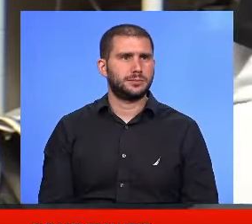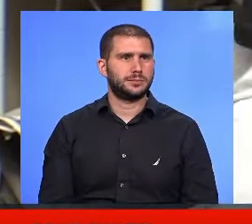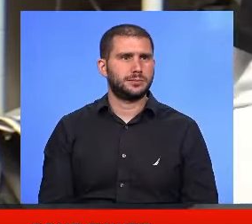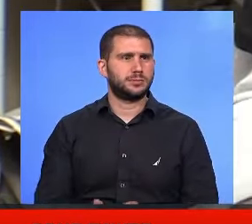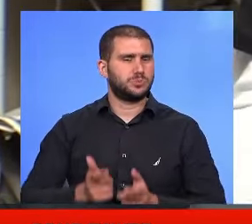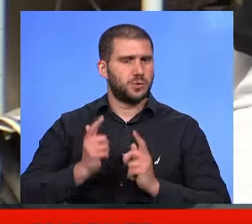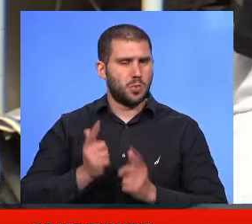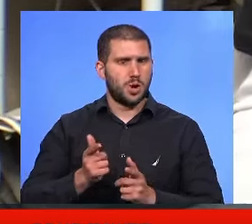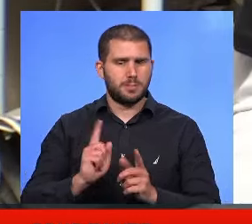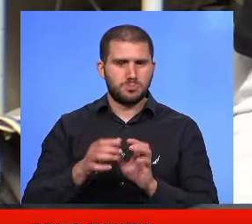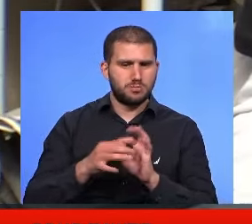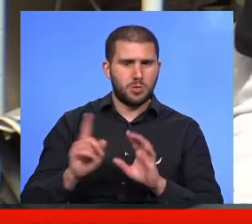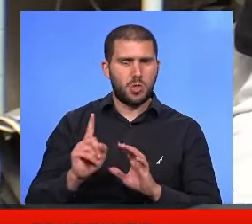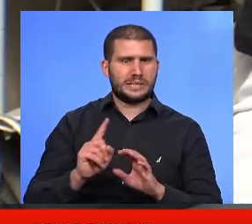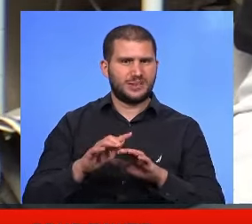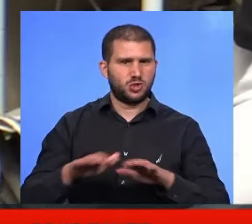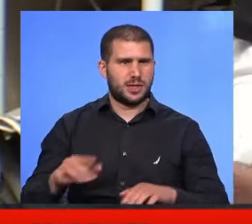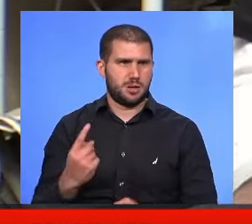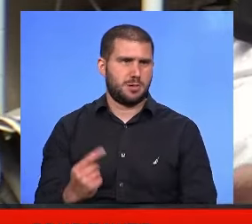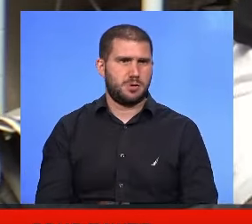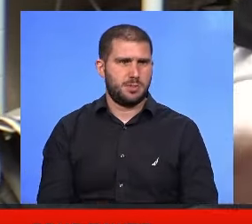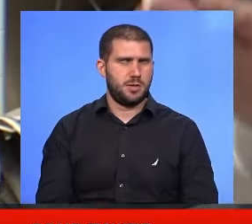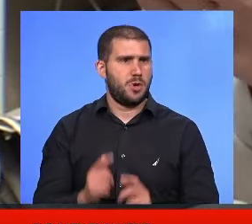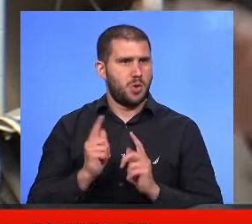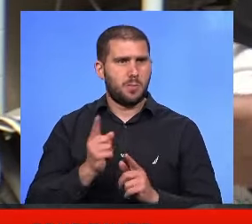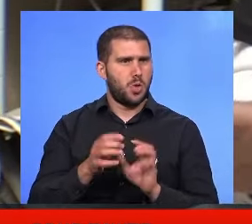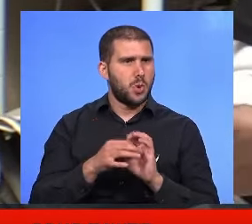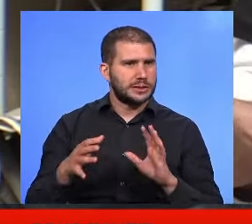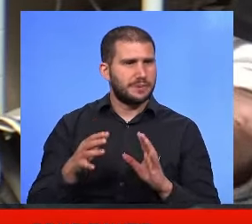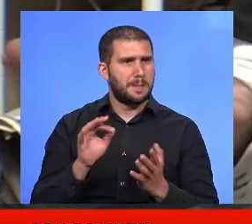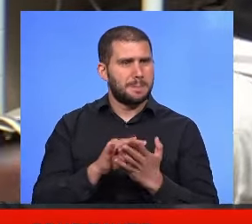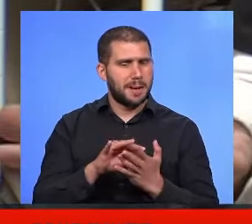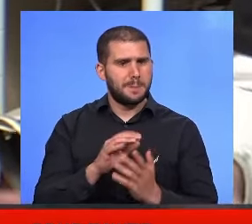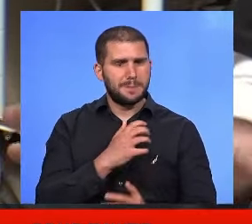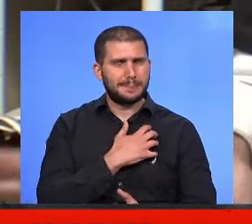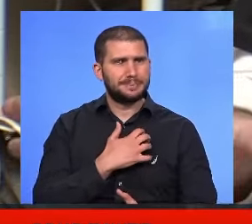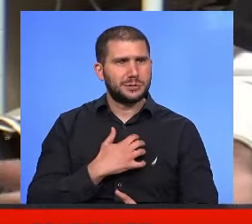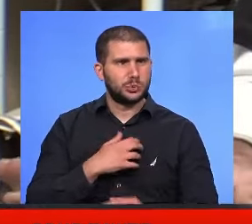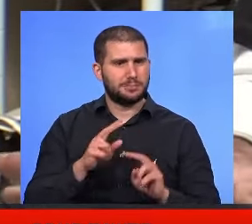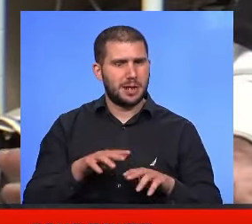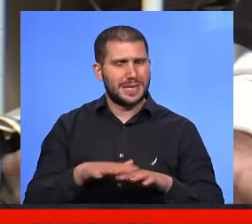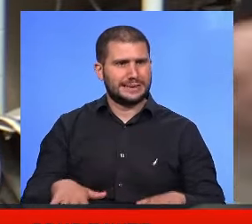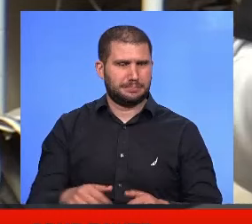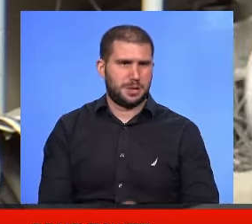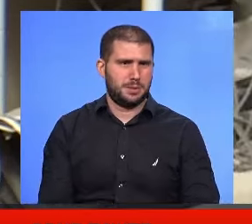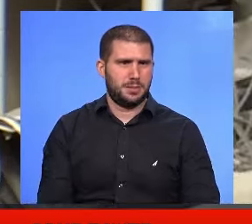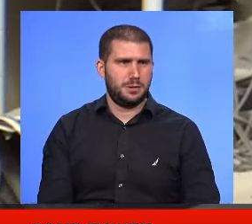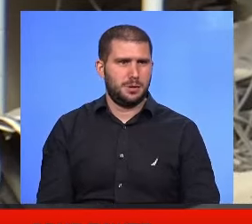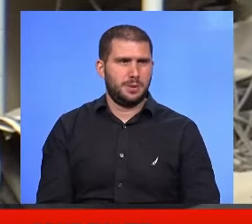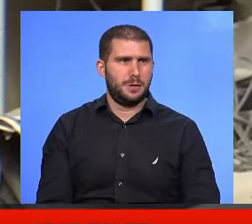לוחם לא עוזב את השטח. לוחם לא עוזב את כשיש פצועים על הרצפה.